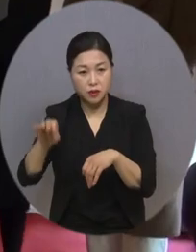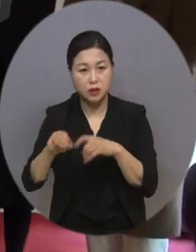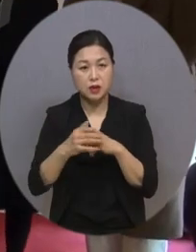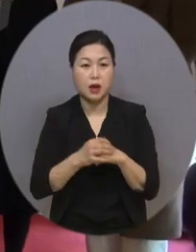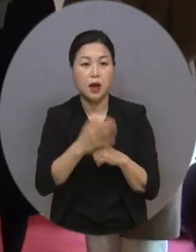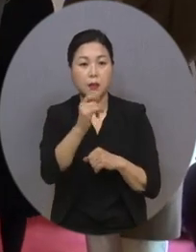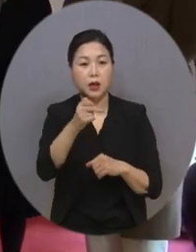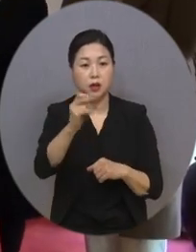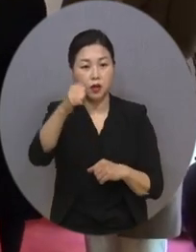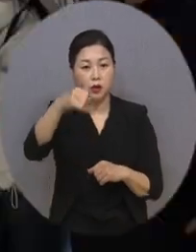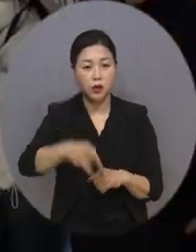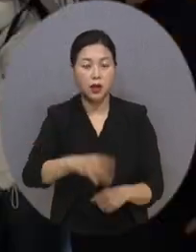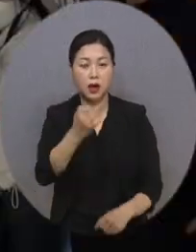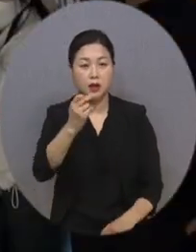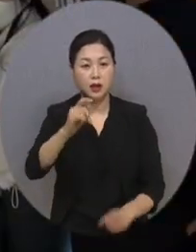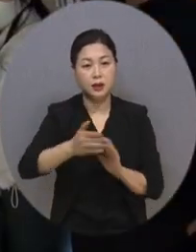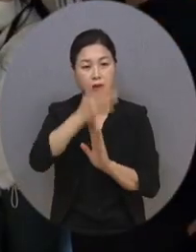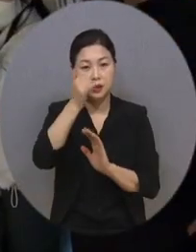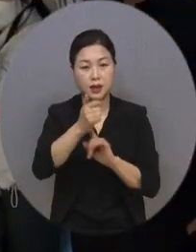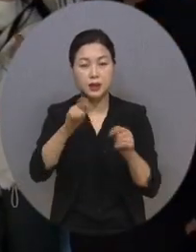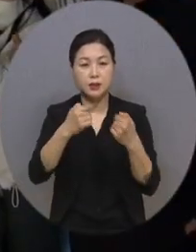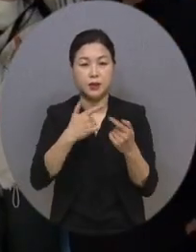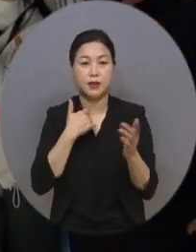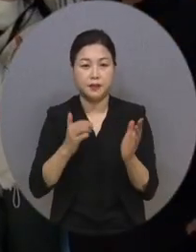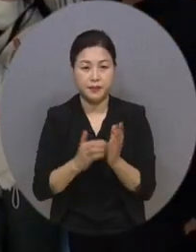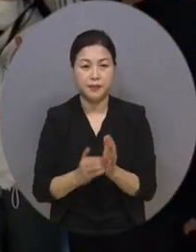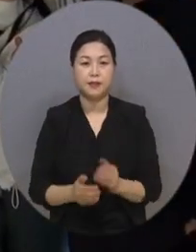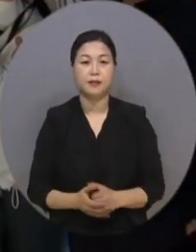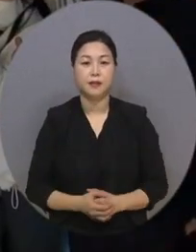아산시장이 참석했습니다 복지tv 뉴스 현예나입니다